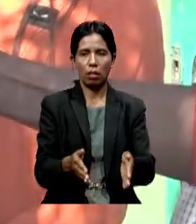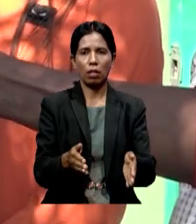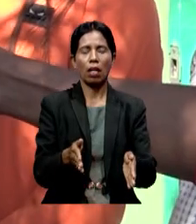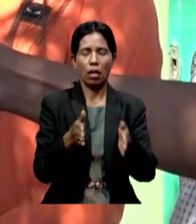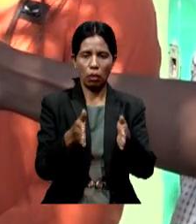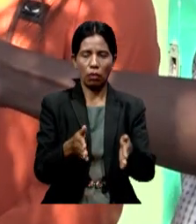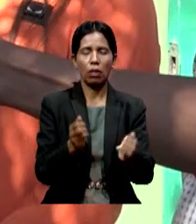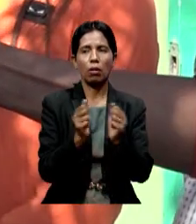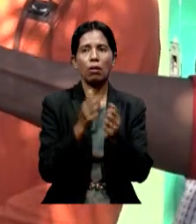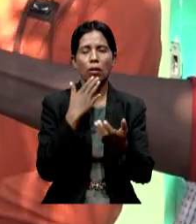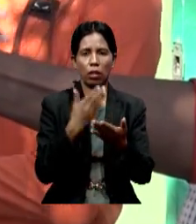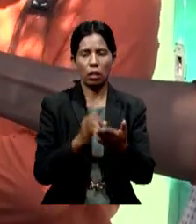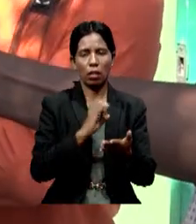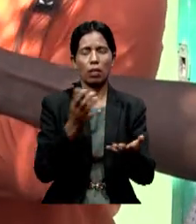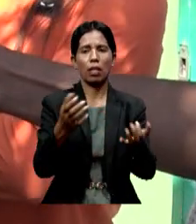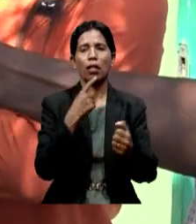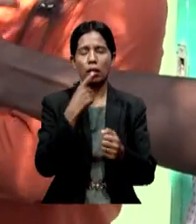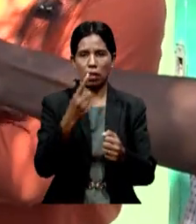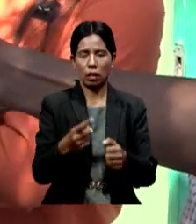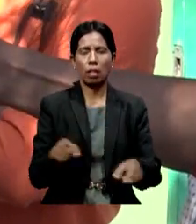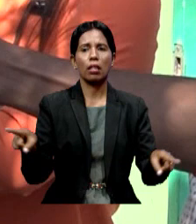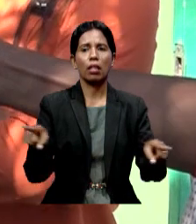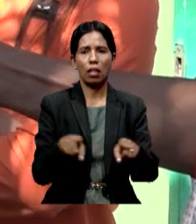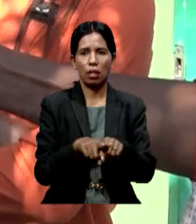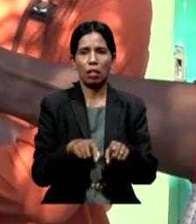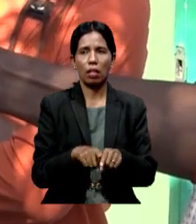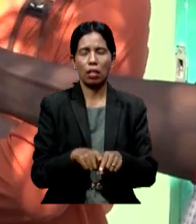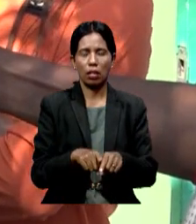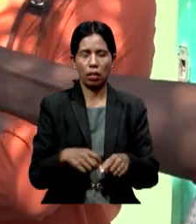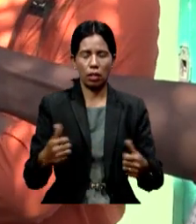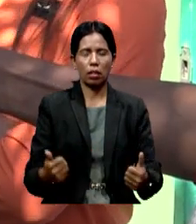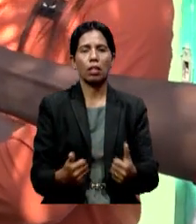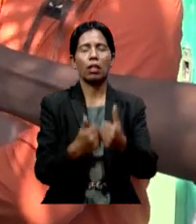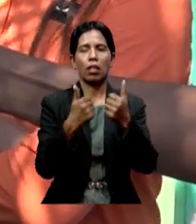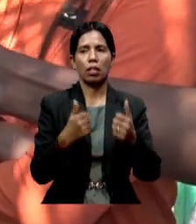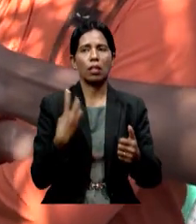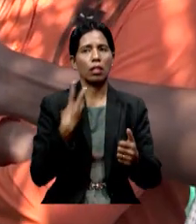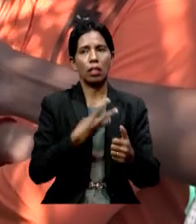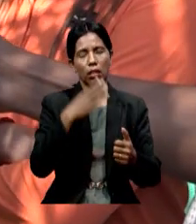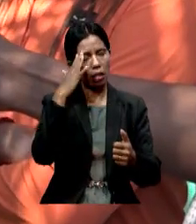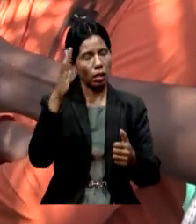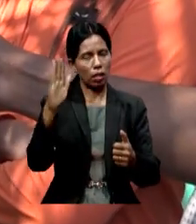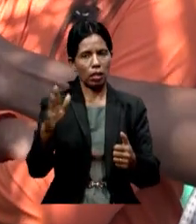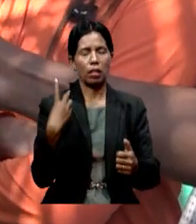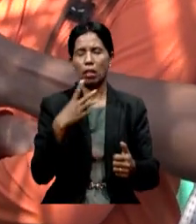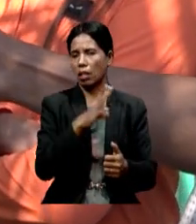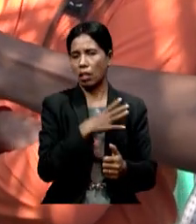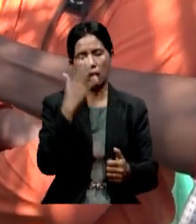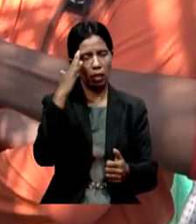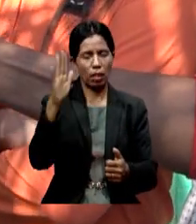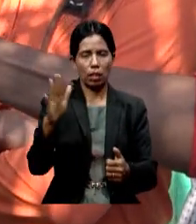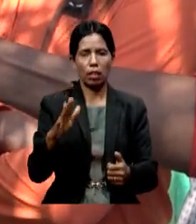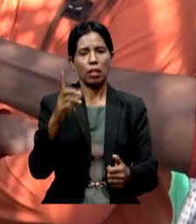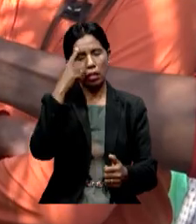ya ne ho kara katu di handet anesang ne idane anesang kecelakaan klae itulah hati nih itulah espera buat memang